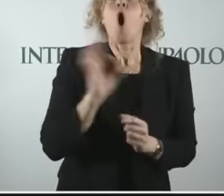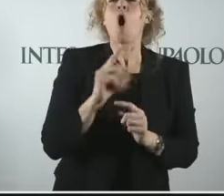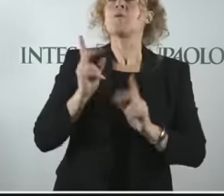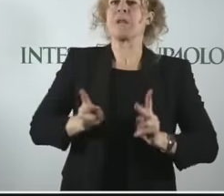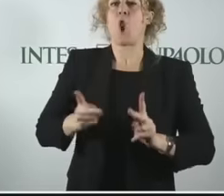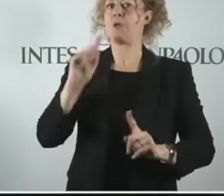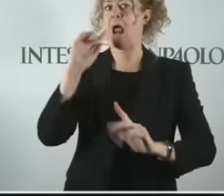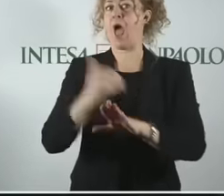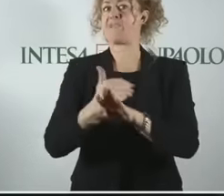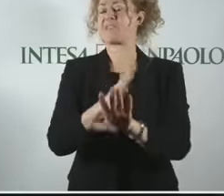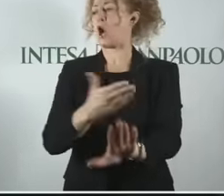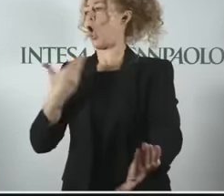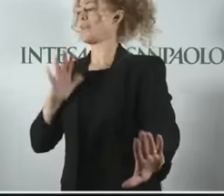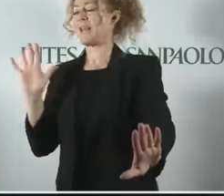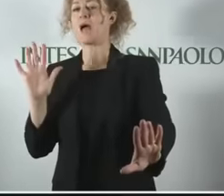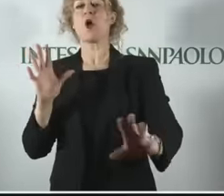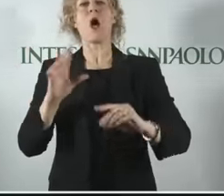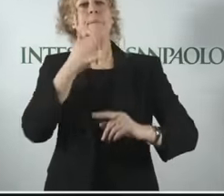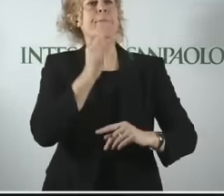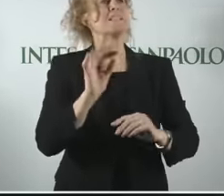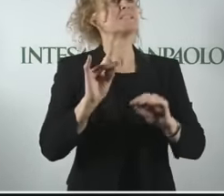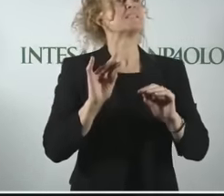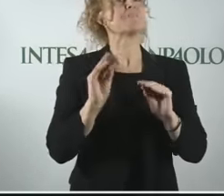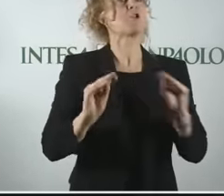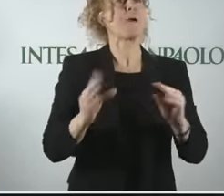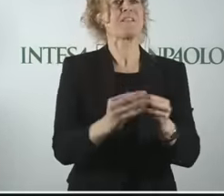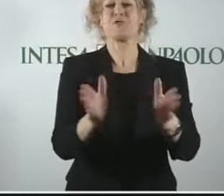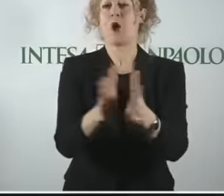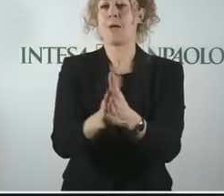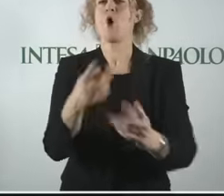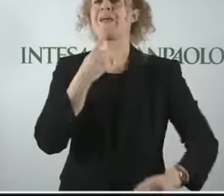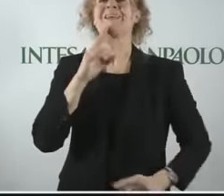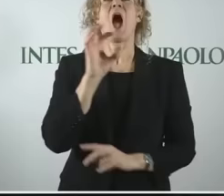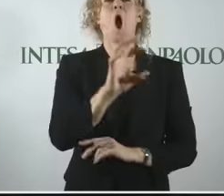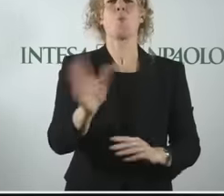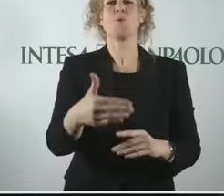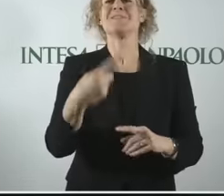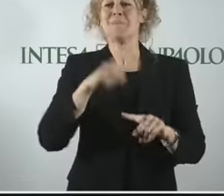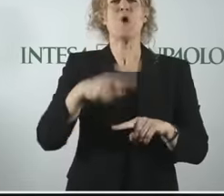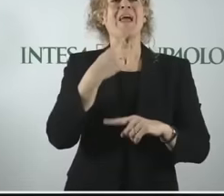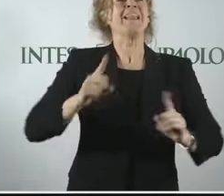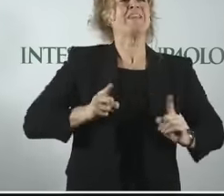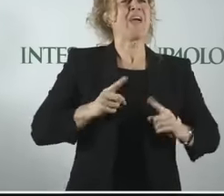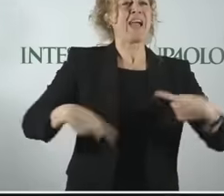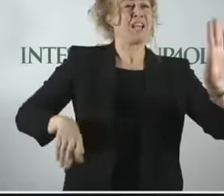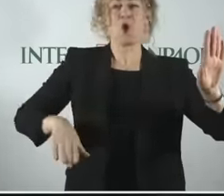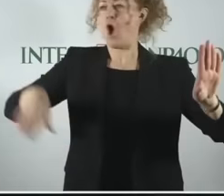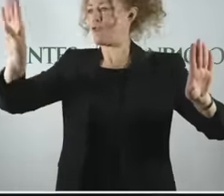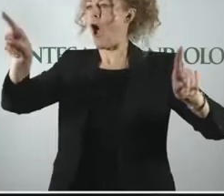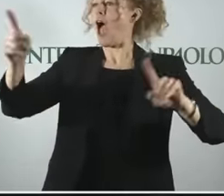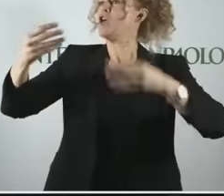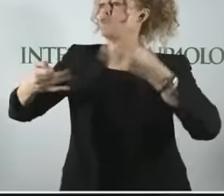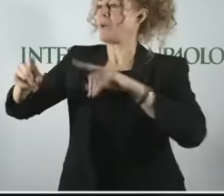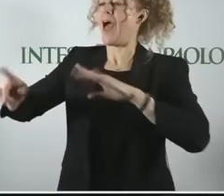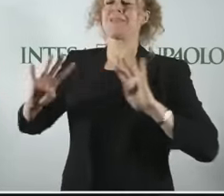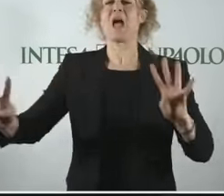tenersi lontana Bellissima domanda Dai facciamolo chi fa l'accusa faccio io chi fa la difesa voi fate i giurati e